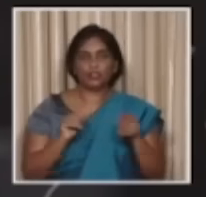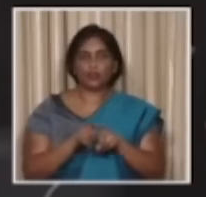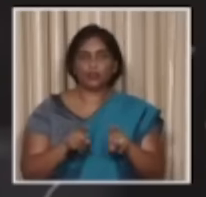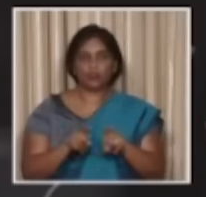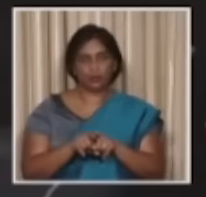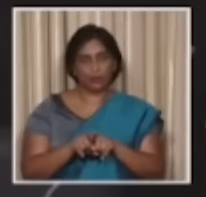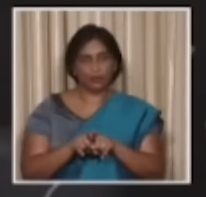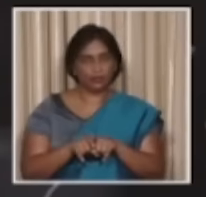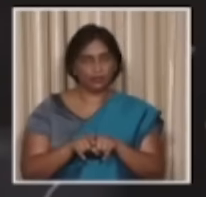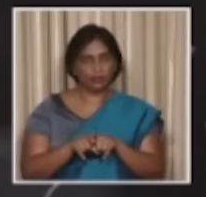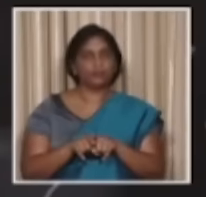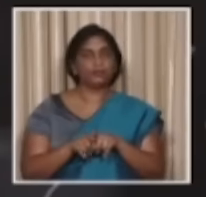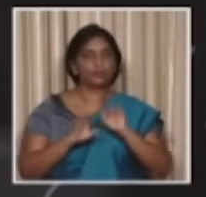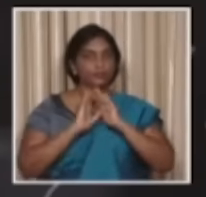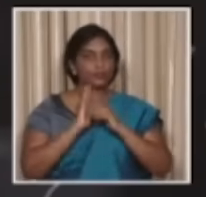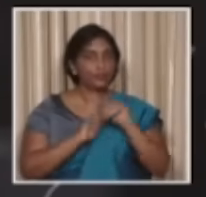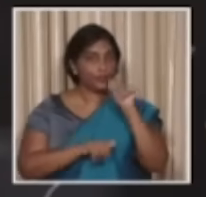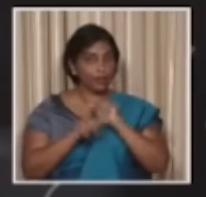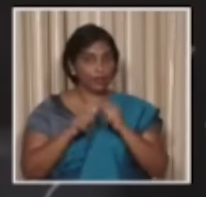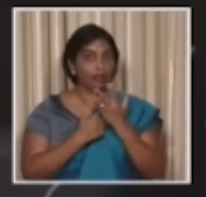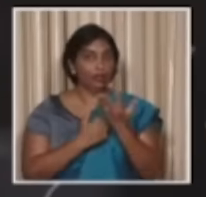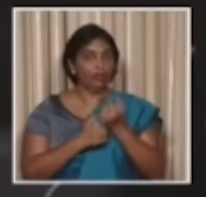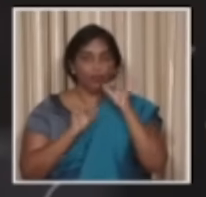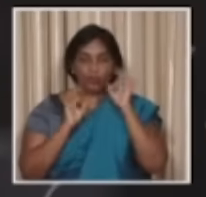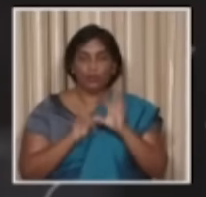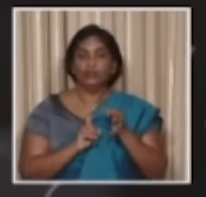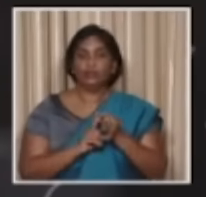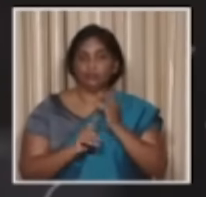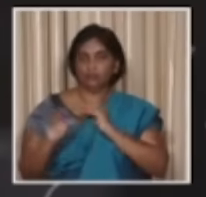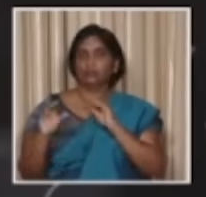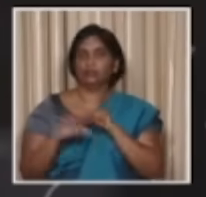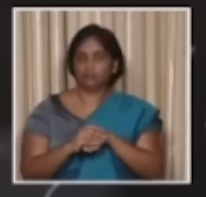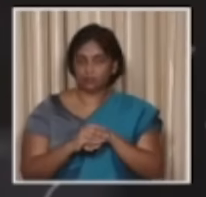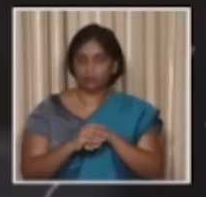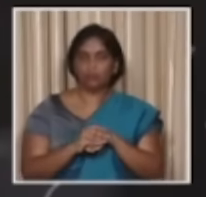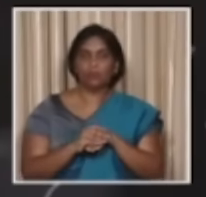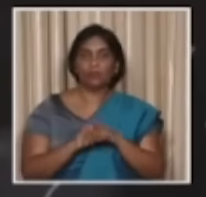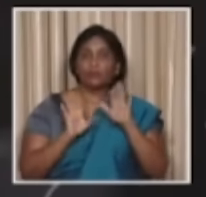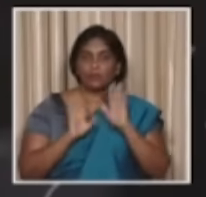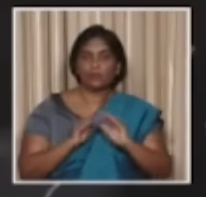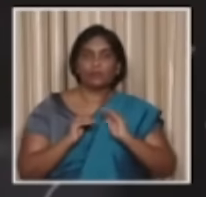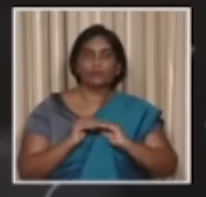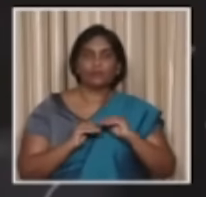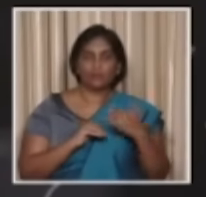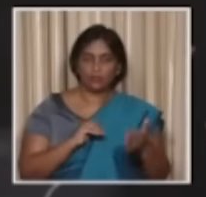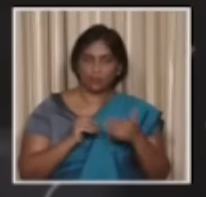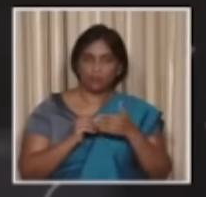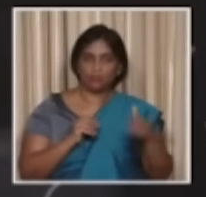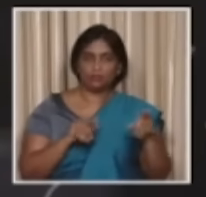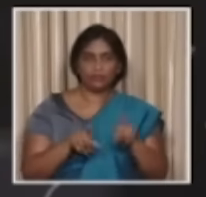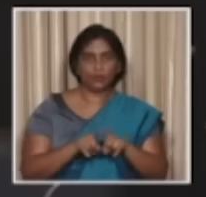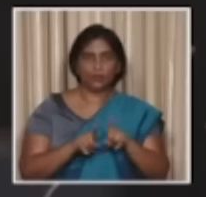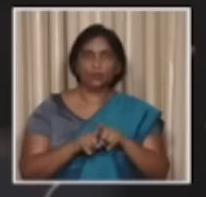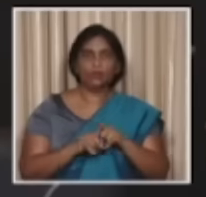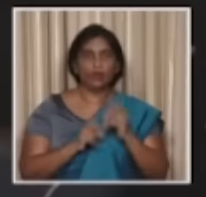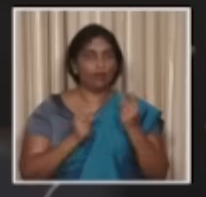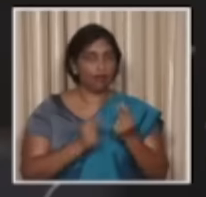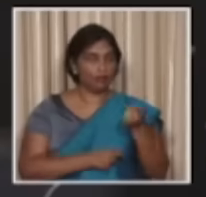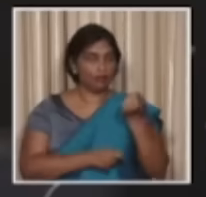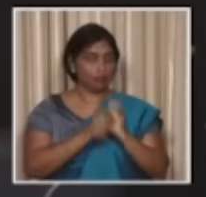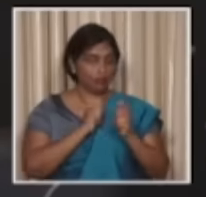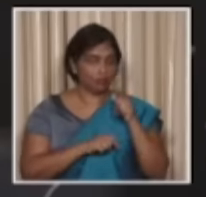සෙෆුරොක්සින් යන බෙහෙත ගන්න එපා කියලා ජනාධිපතිතුමා මැදිහත් වුණා නමුත් ඊට පස්සේ හදිසි මිලදීන් ගැනීම